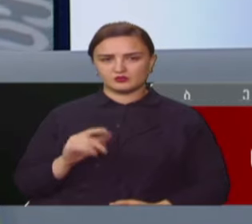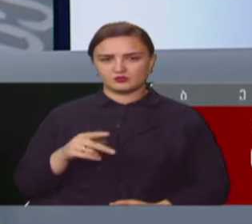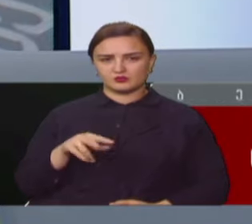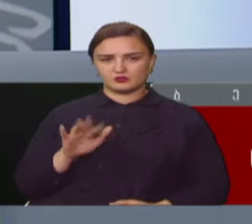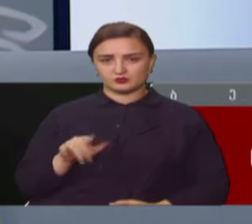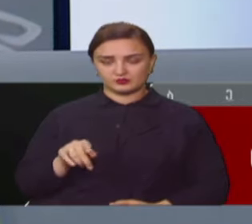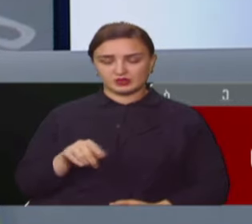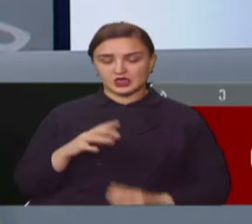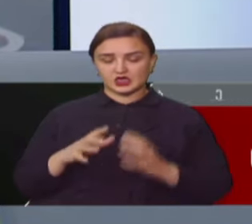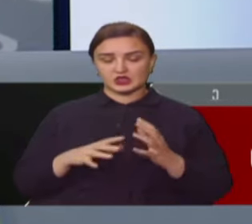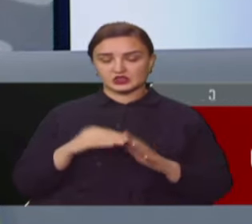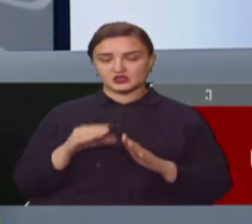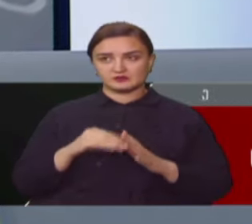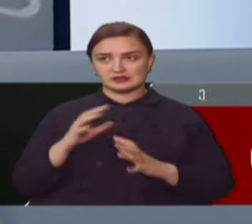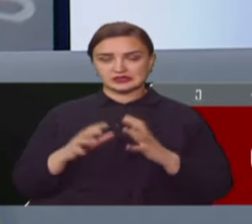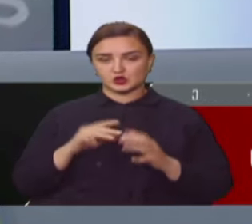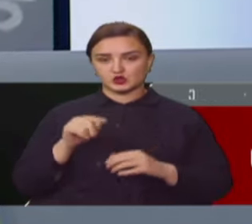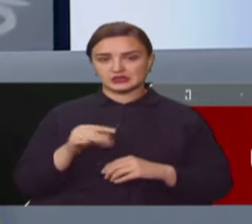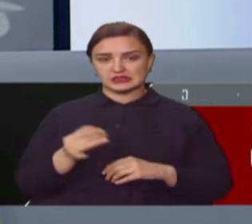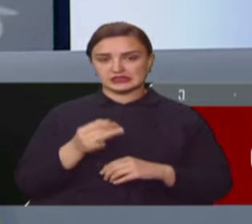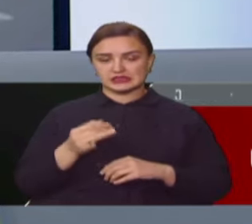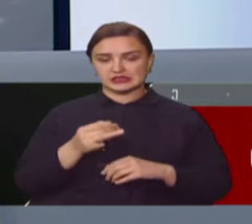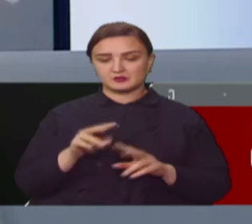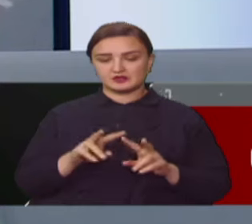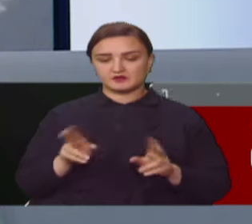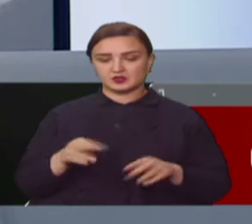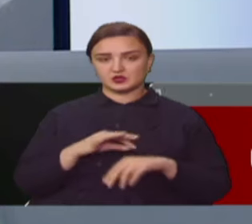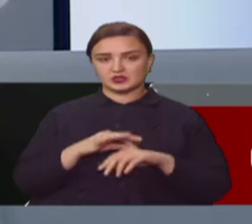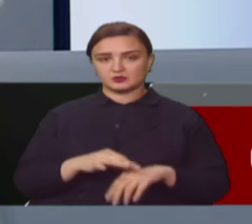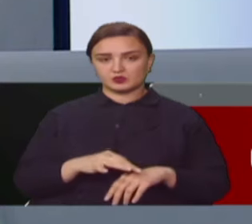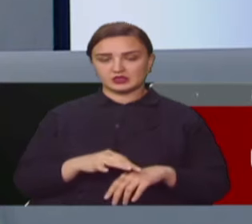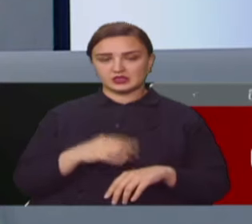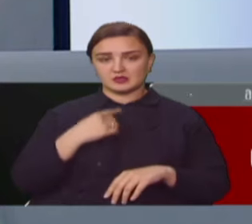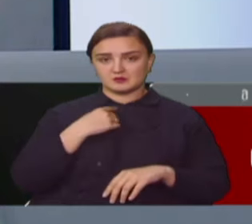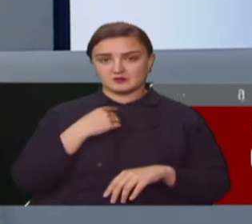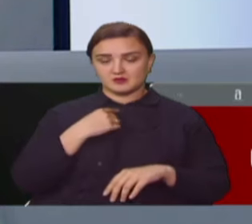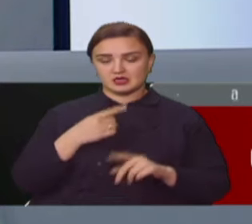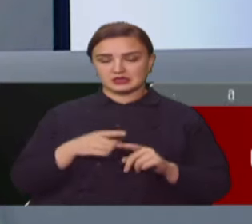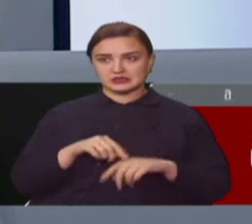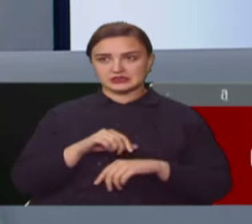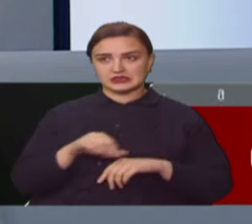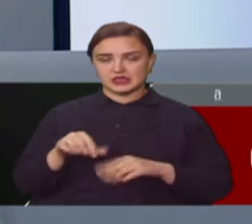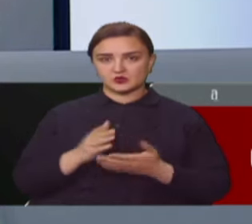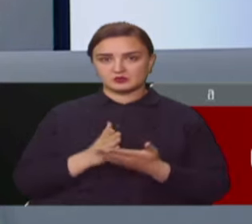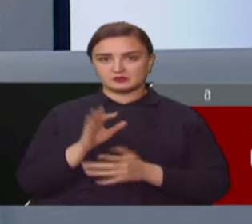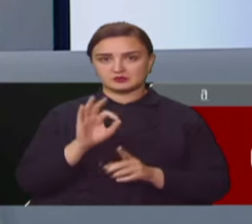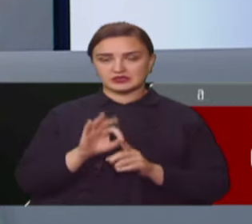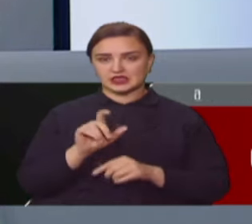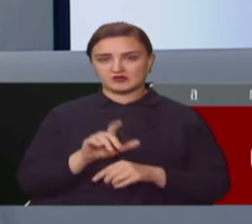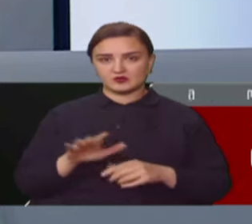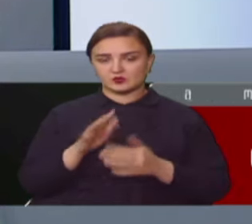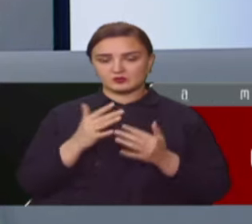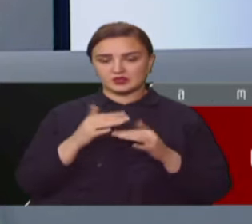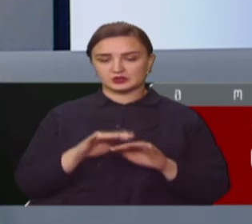nebis mimar caerta șoriso interes rdida kencis kres paralelul rechata rebuli referendumit, romazac ქვეყნის sagare omizna de eurointegrație izda sahua